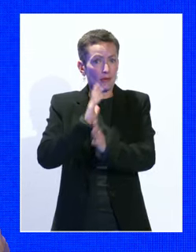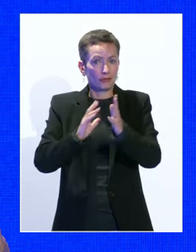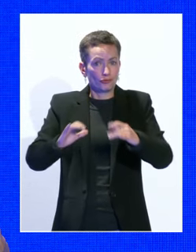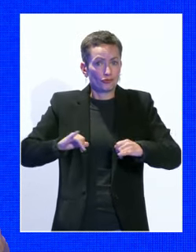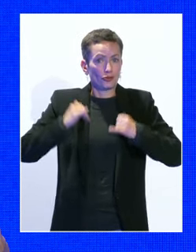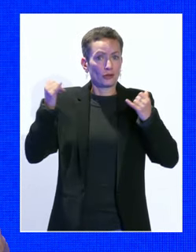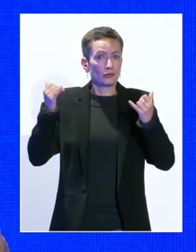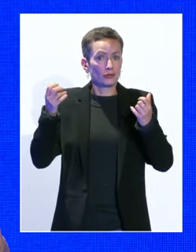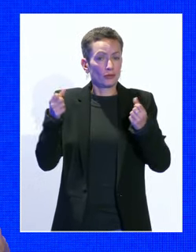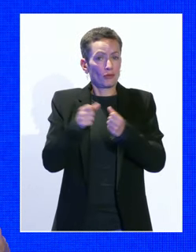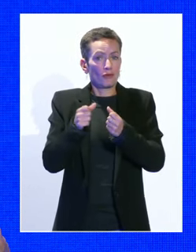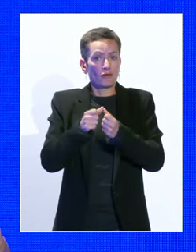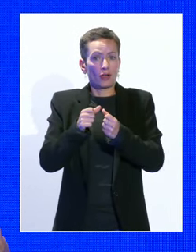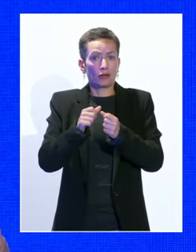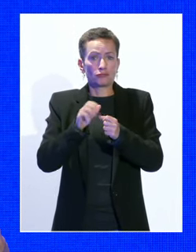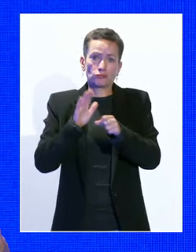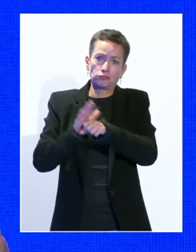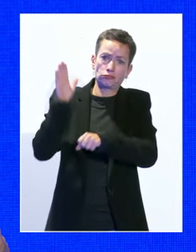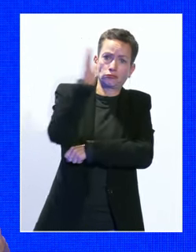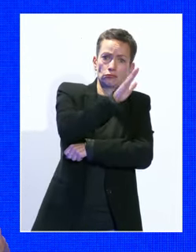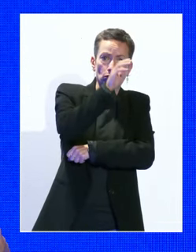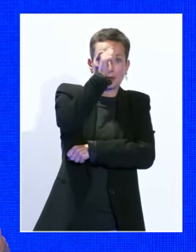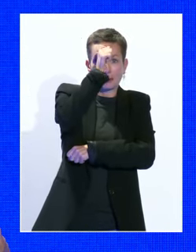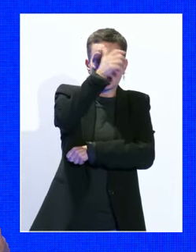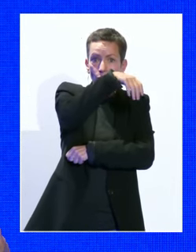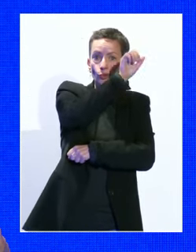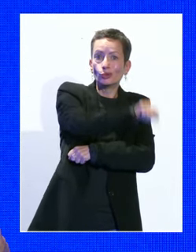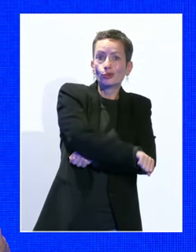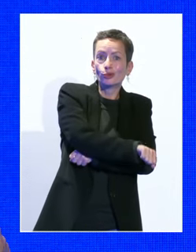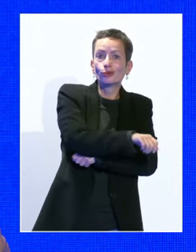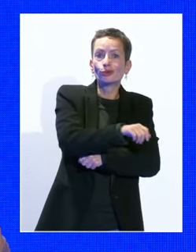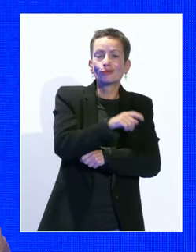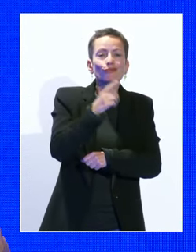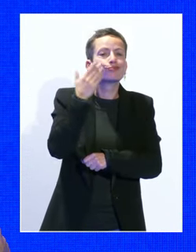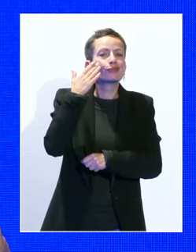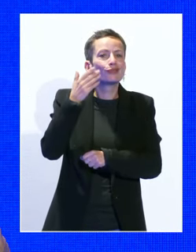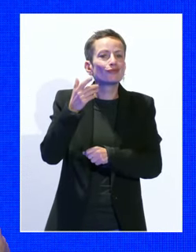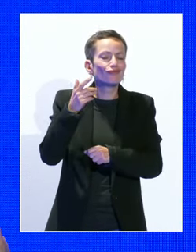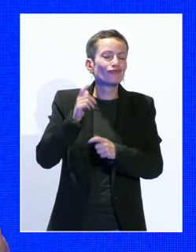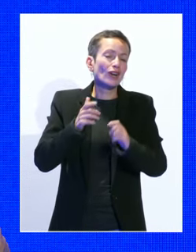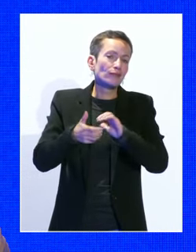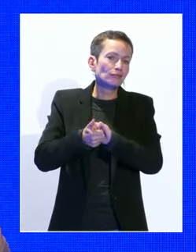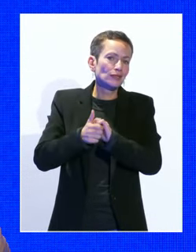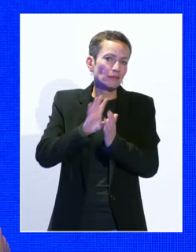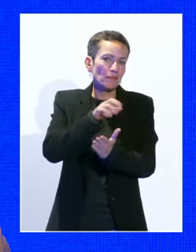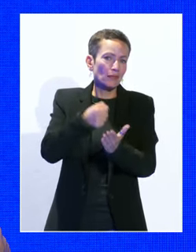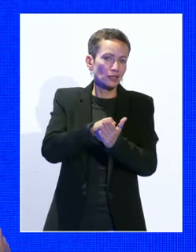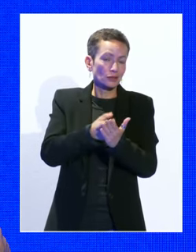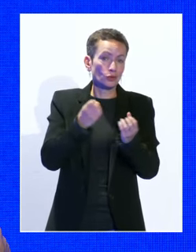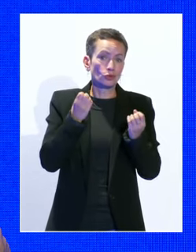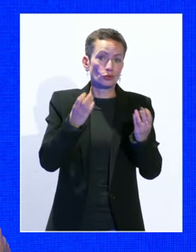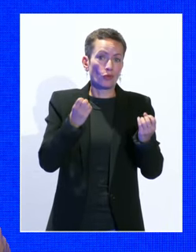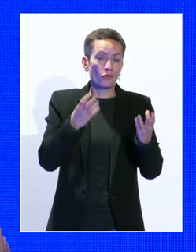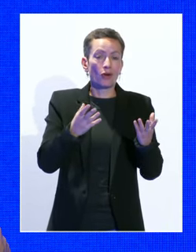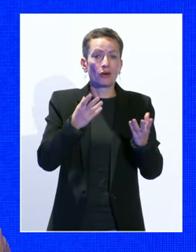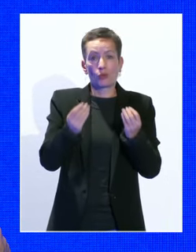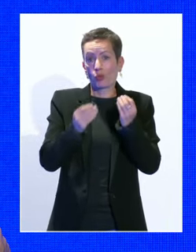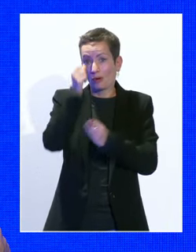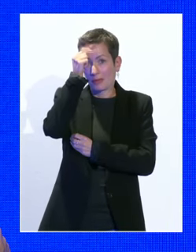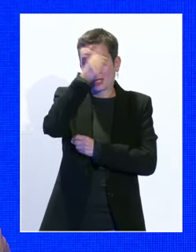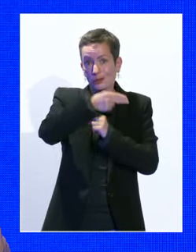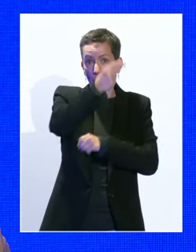en Amérique, le plus souvent, en Amérique du Sud, pour mes amis basques souvent, et puis en Amérique du